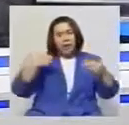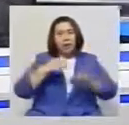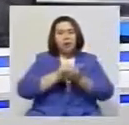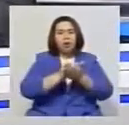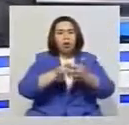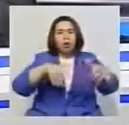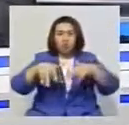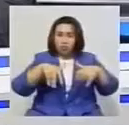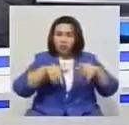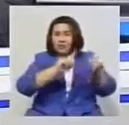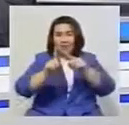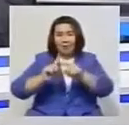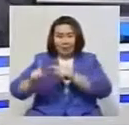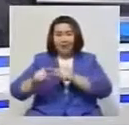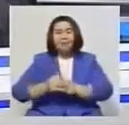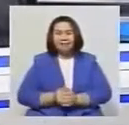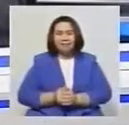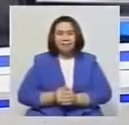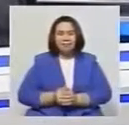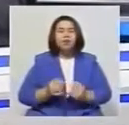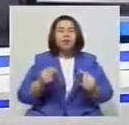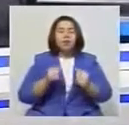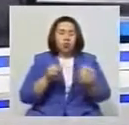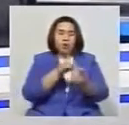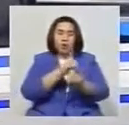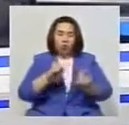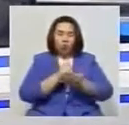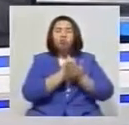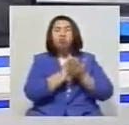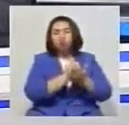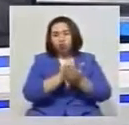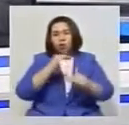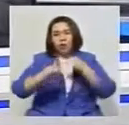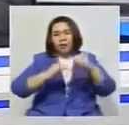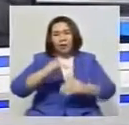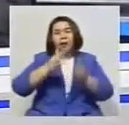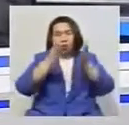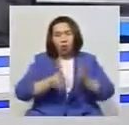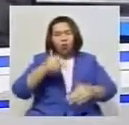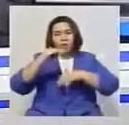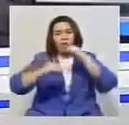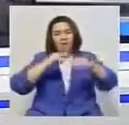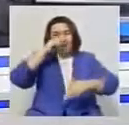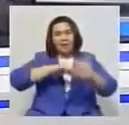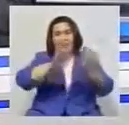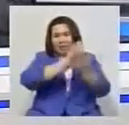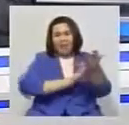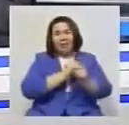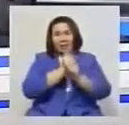นให้บริการประชาชนในหลากหลายด้านกิจกรรมสานพลังสังคมค่ะเพื่อพัฒนาคนพัฒนาชาติตามรอยศาสตร์พระ